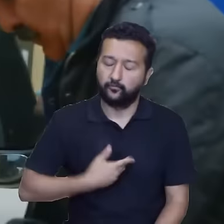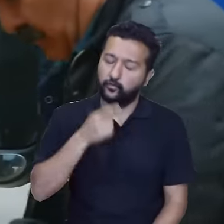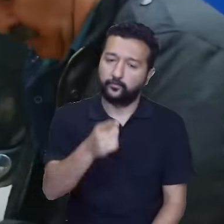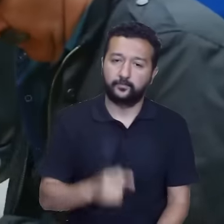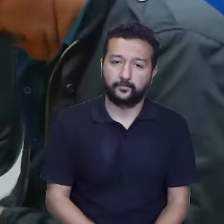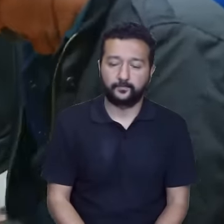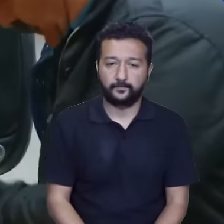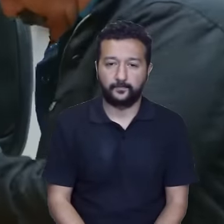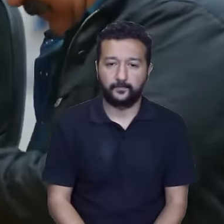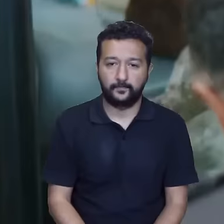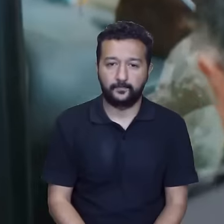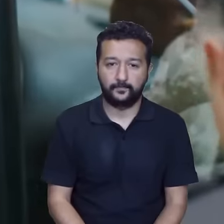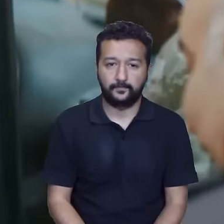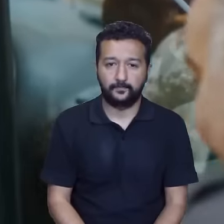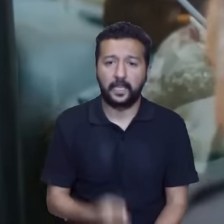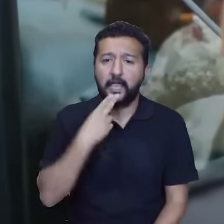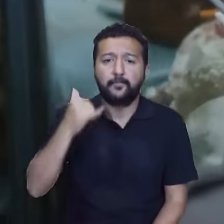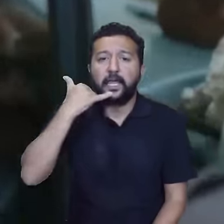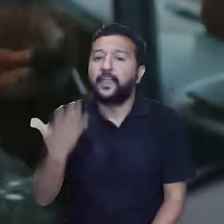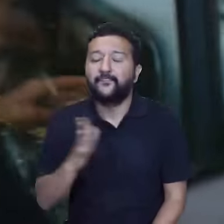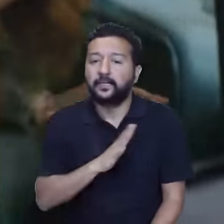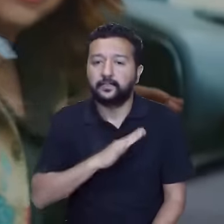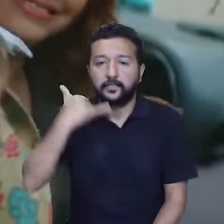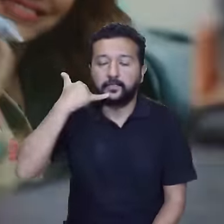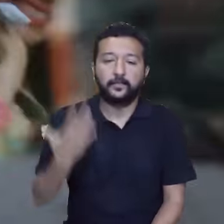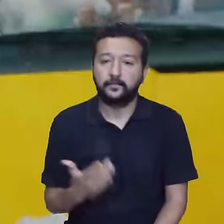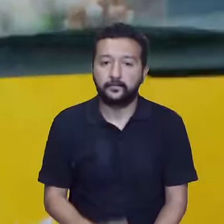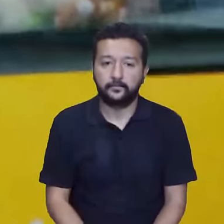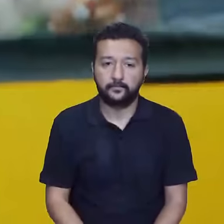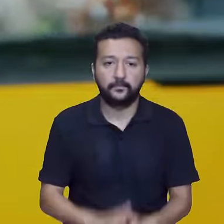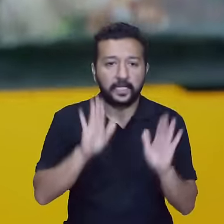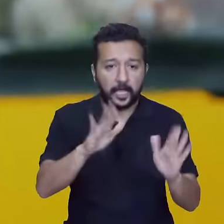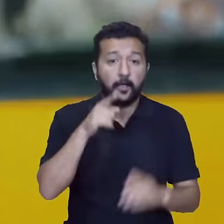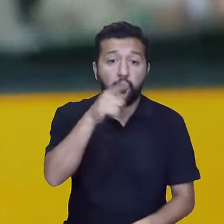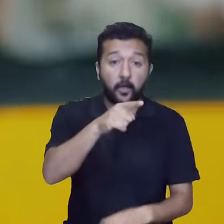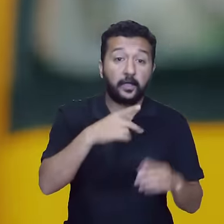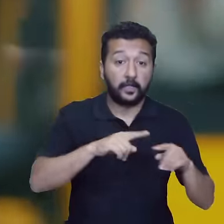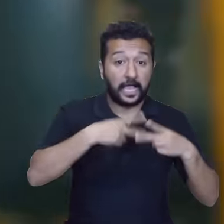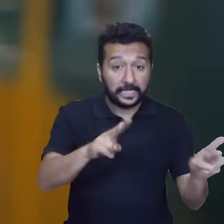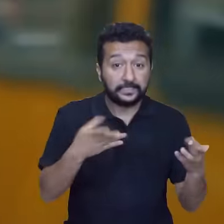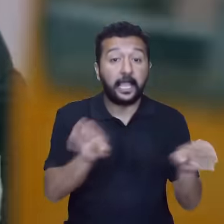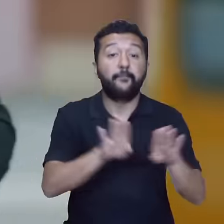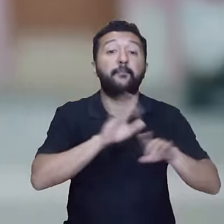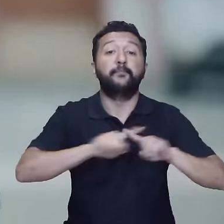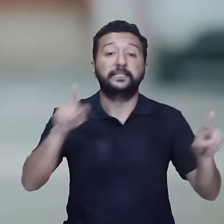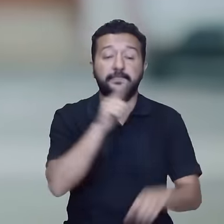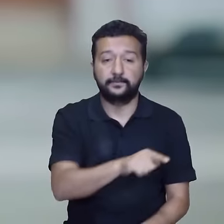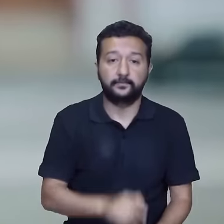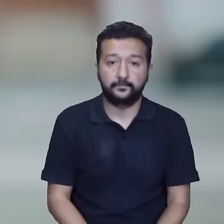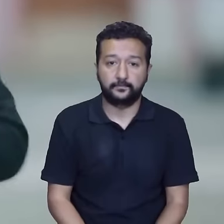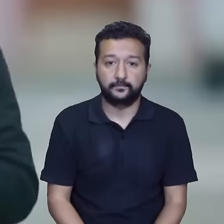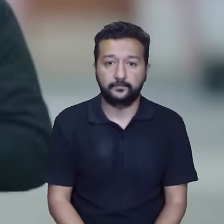olur. İlyas direksiyona geçti. Abla ne var ya? Hay o muayene açılsın da kapanmasın.